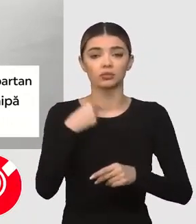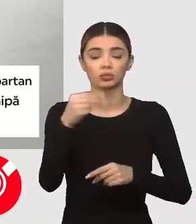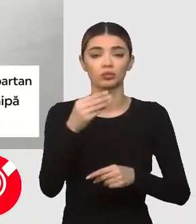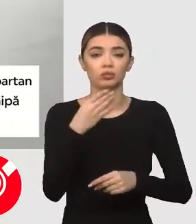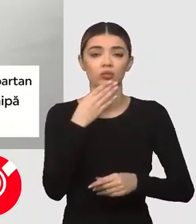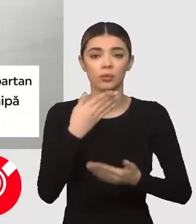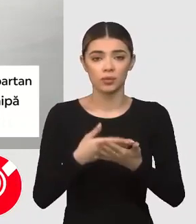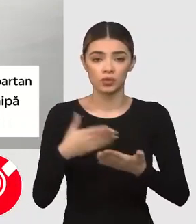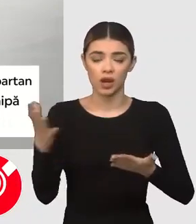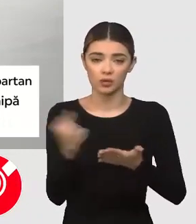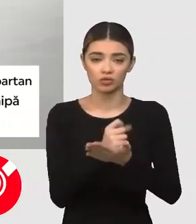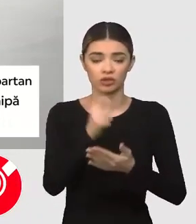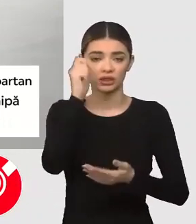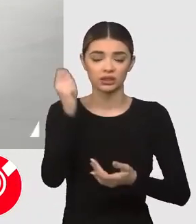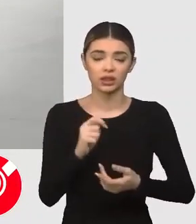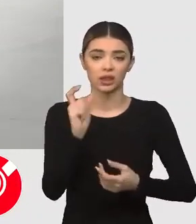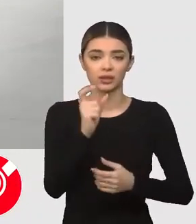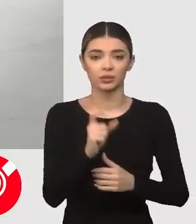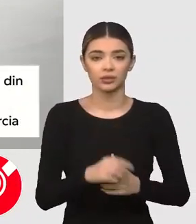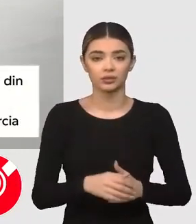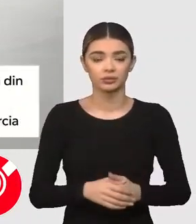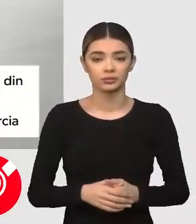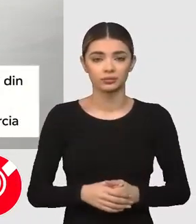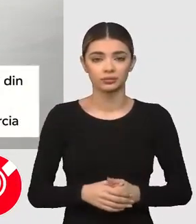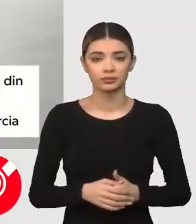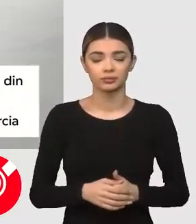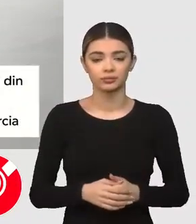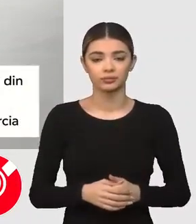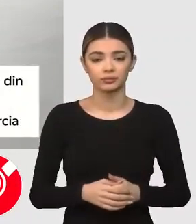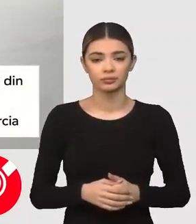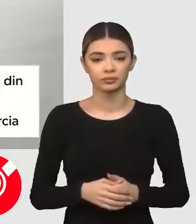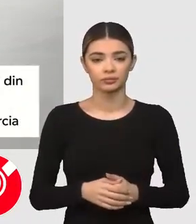le mulțumească pentru ce au reușit să facă în țara lor.